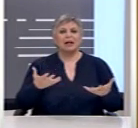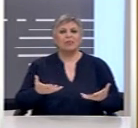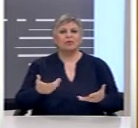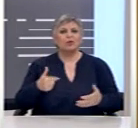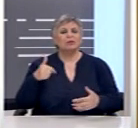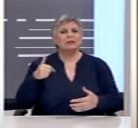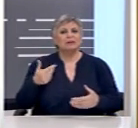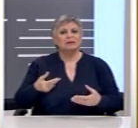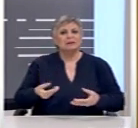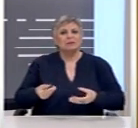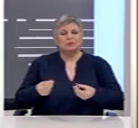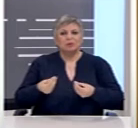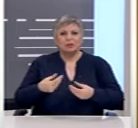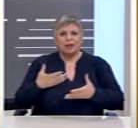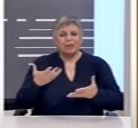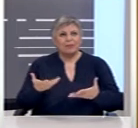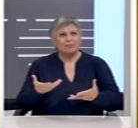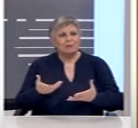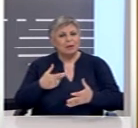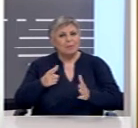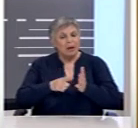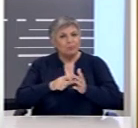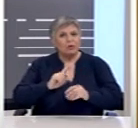ρήγμα μνήμης και ευθύνης.